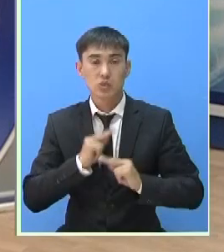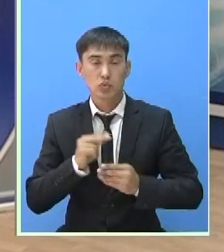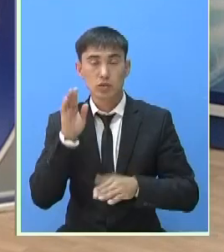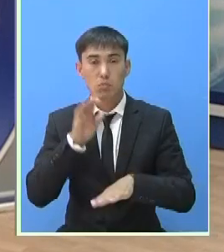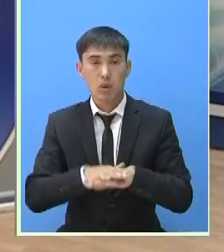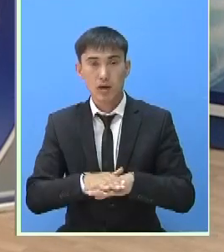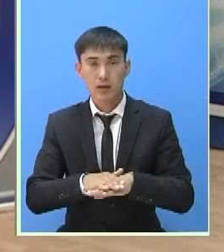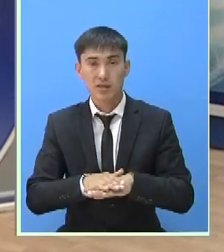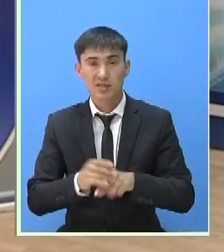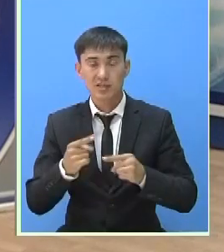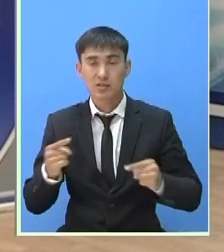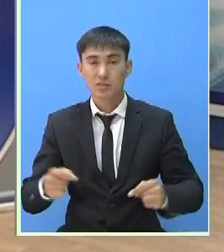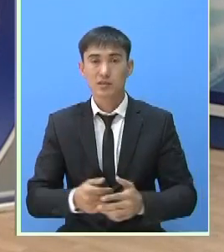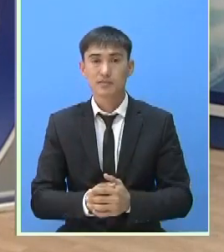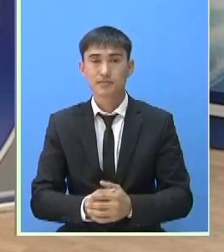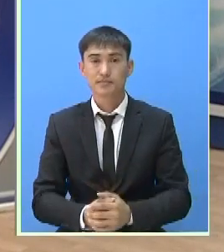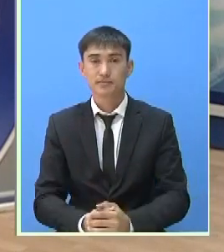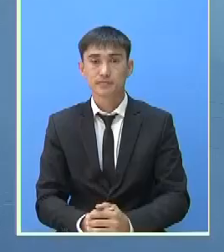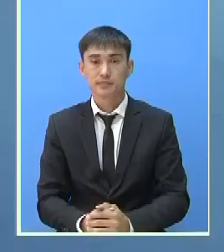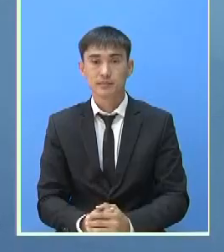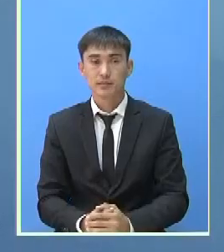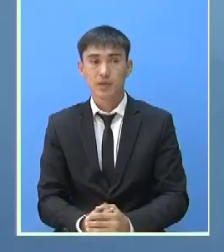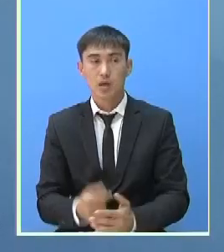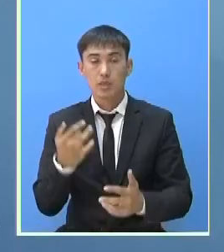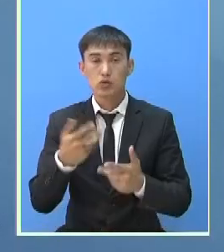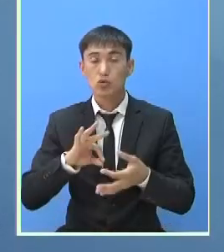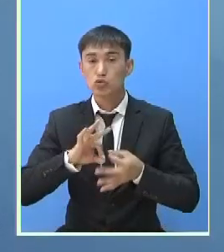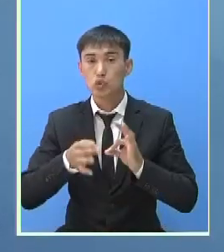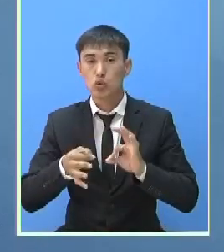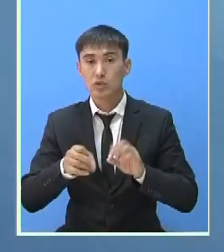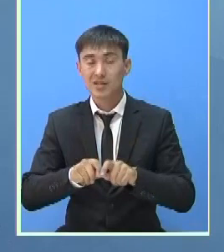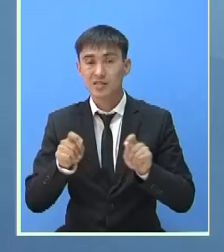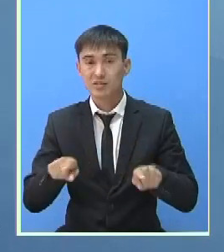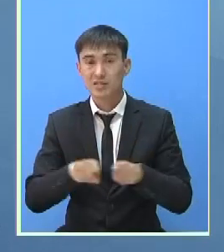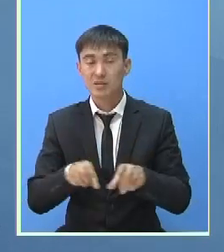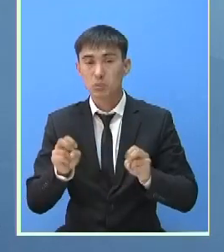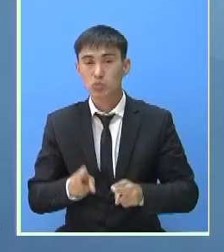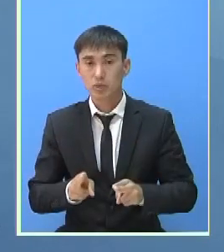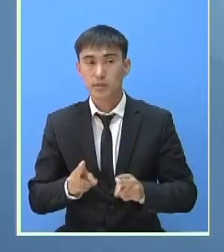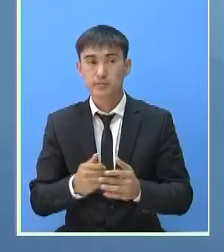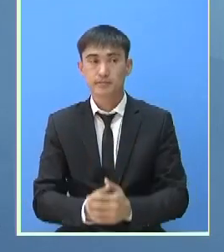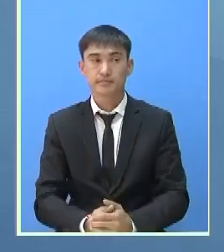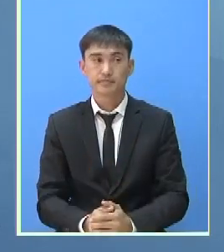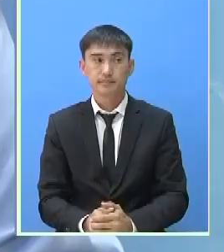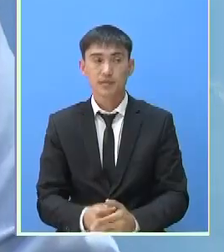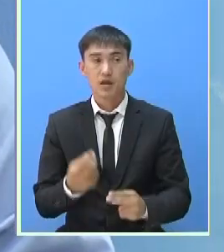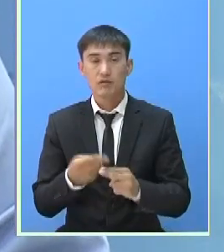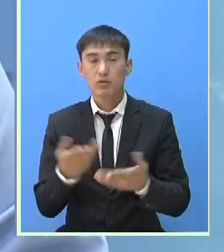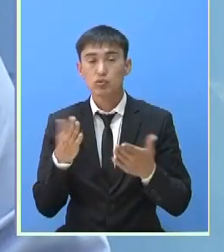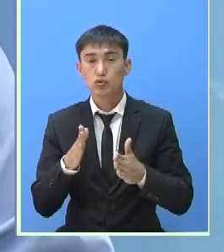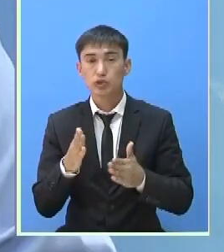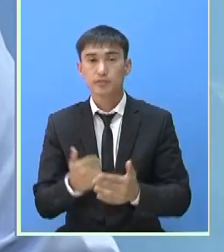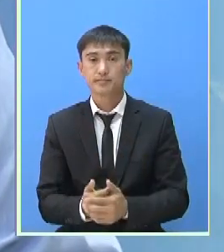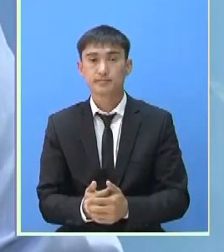банка и так далее, правоохранительные службы. Скажите, насколько сложно раскрывать подобные преступления? В данном случае